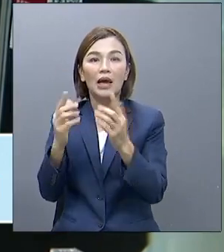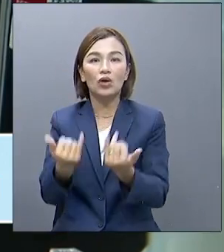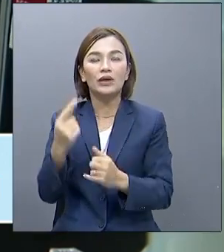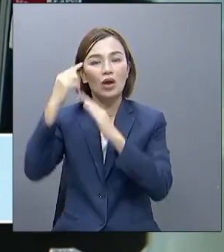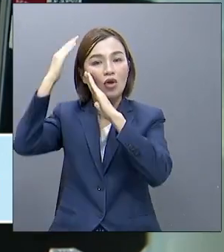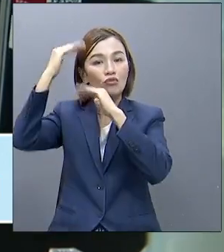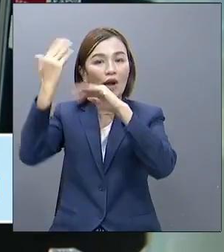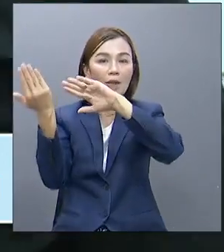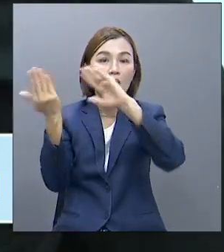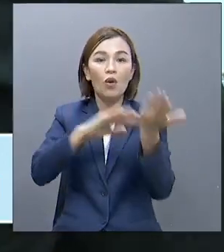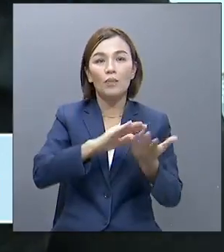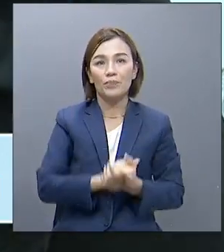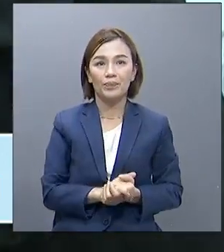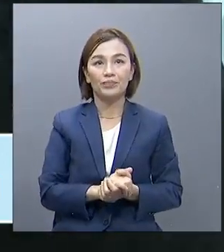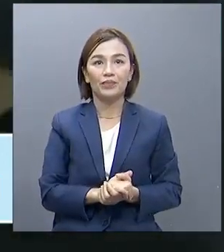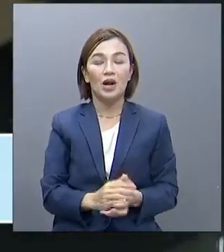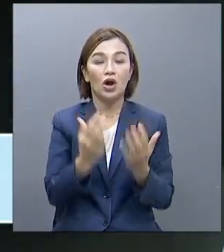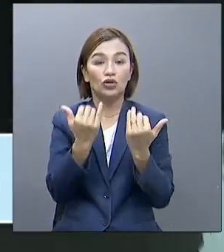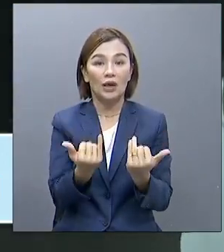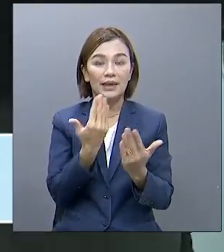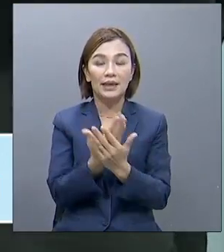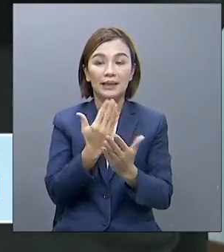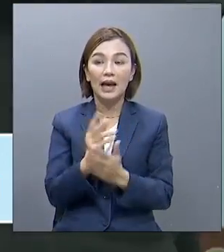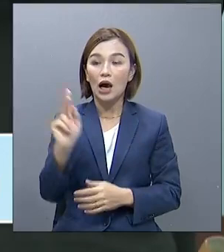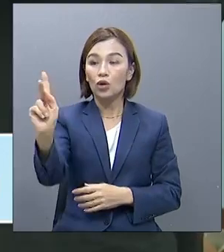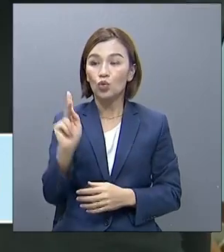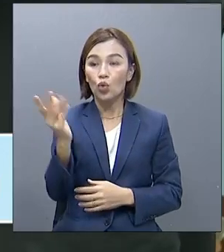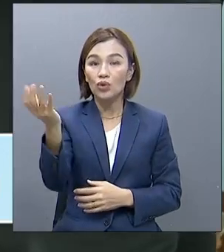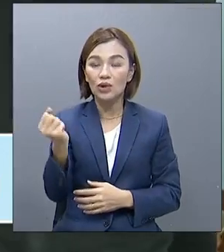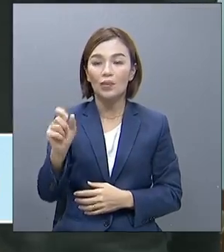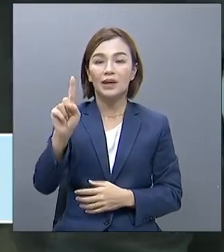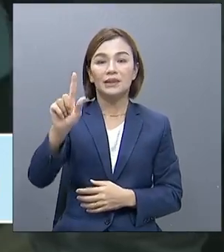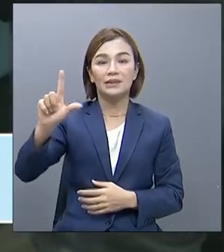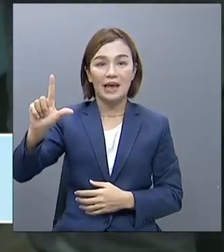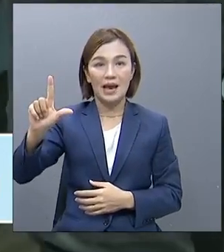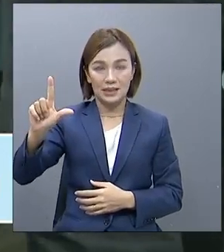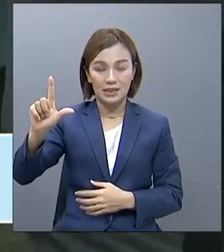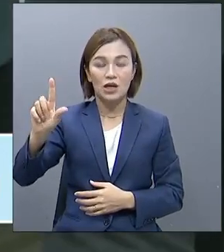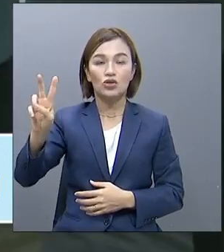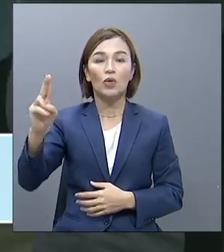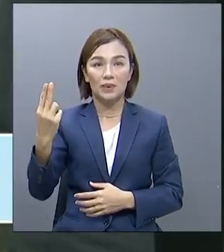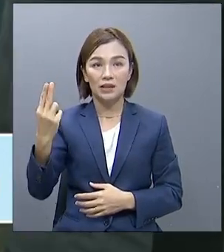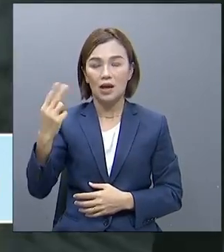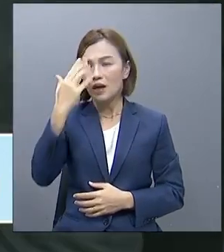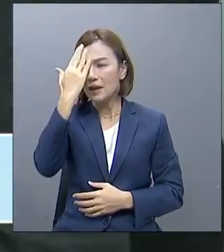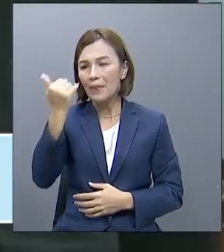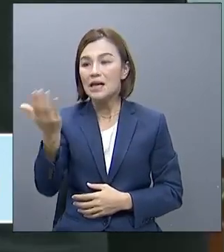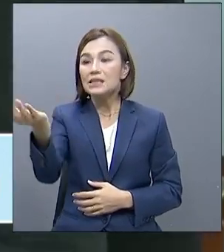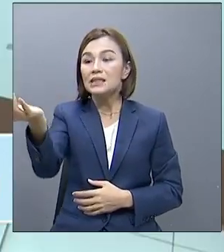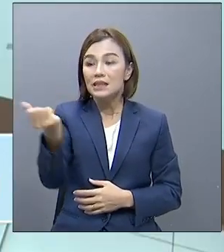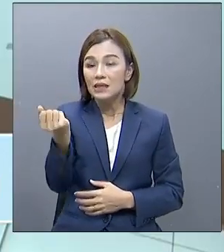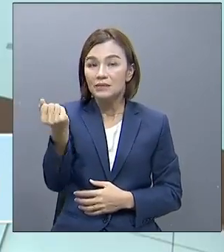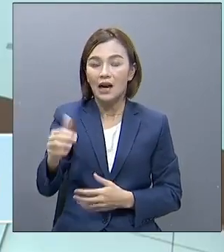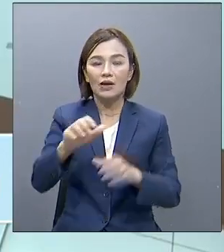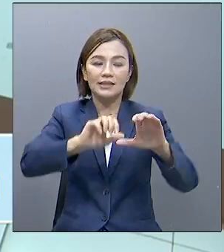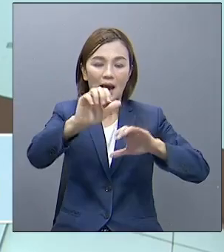ะทุกวันนี้คุณประจักษ์มีหนี้ 120,000 บาทที่ไปยืมมาเพื่อที่จะเป็นค่าดำเนินการไปทำงานที่อิส